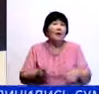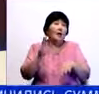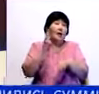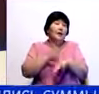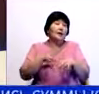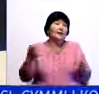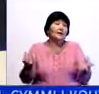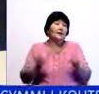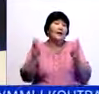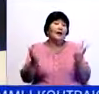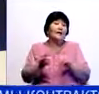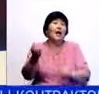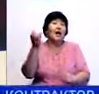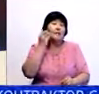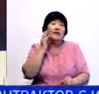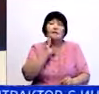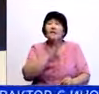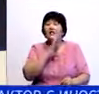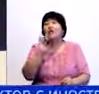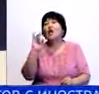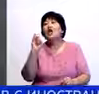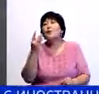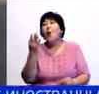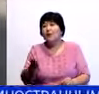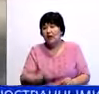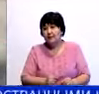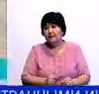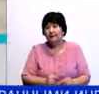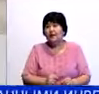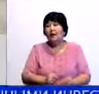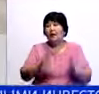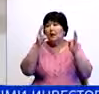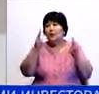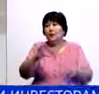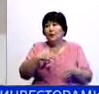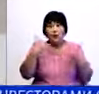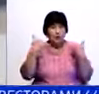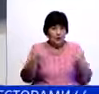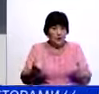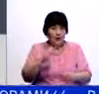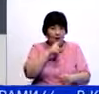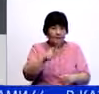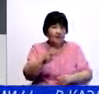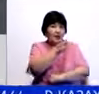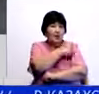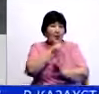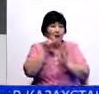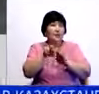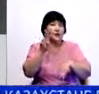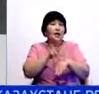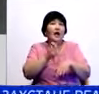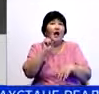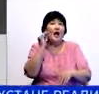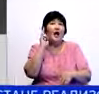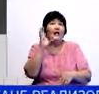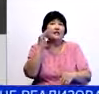Полицейские спасли от огня беременную женщину и ребенка. ЧП произошло сегодня во время патрулирования. Сотрудники